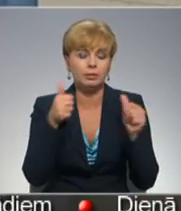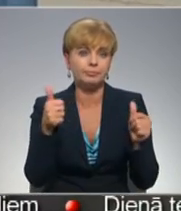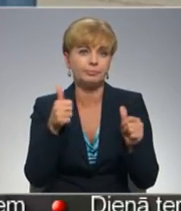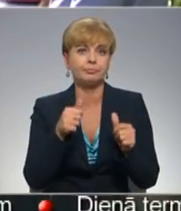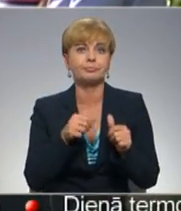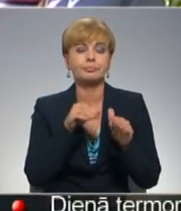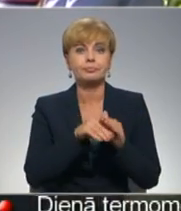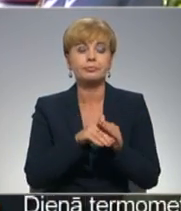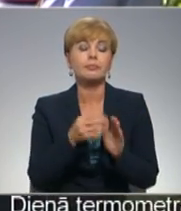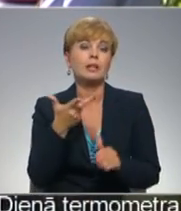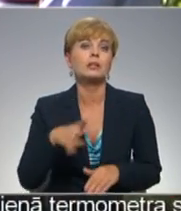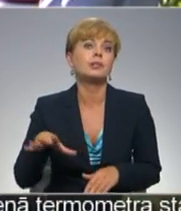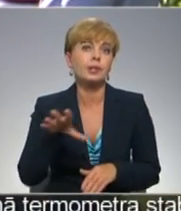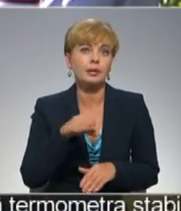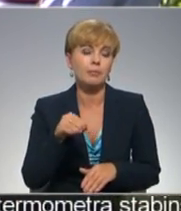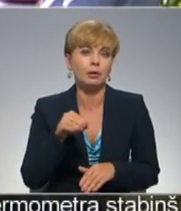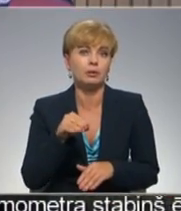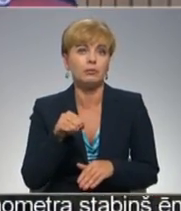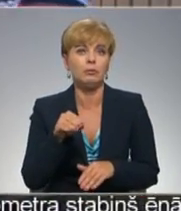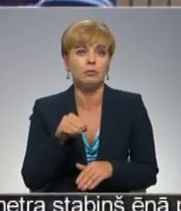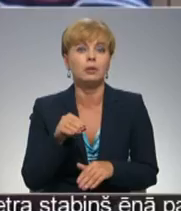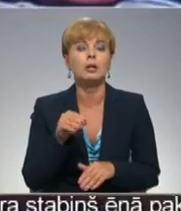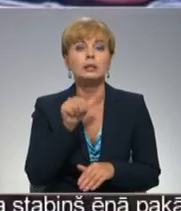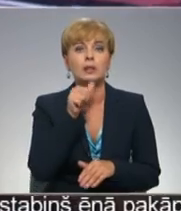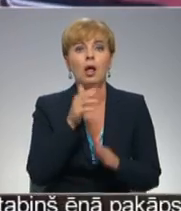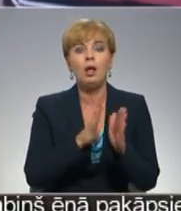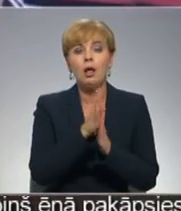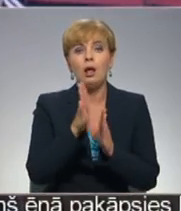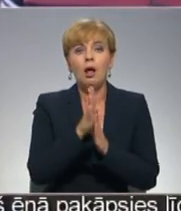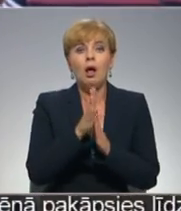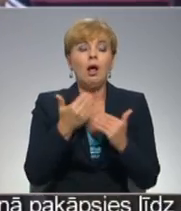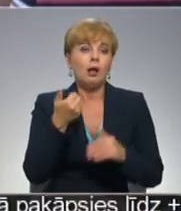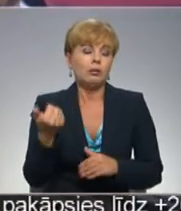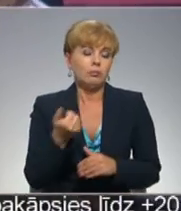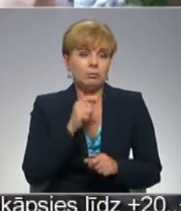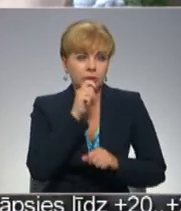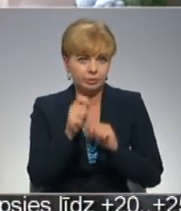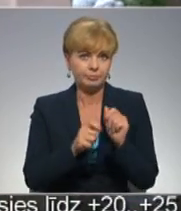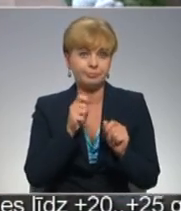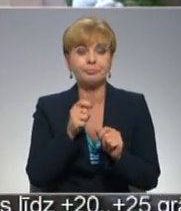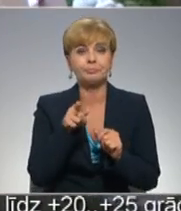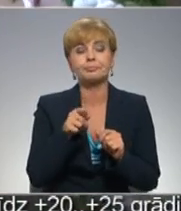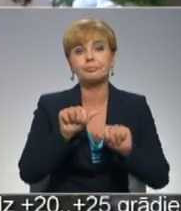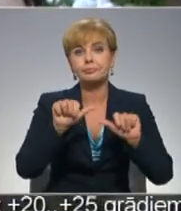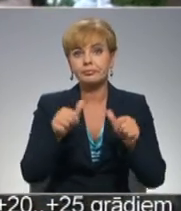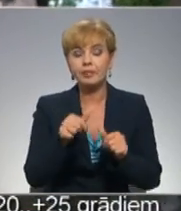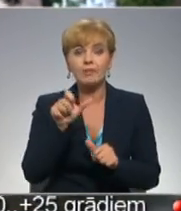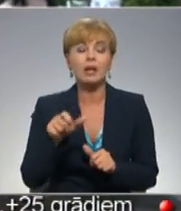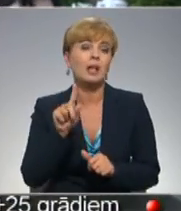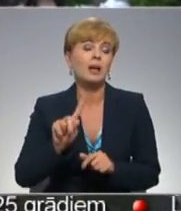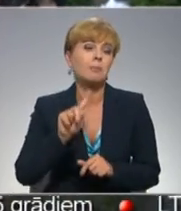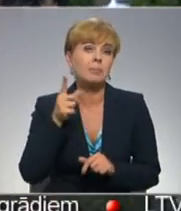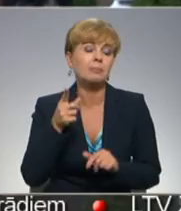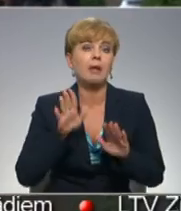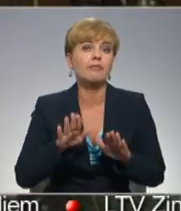izaucināt uz tirgu. Trīs ģimenes – Kohārski, Marmiši un Zaļmeži – šogad apbalvot kā izcilāko daļdārzu veidotāji. Ne tikai pirmās